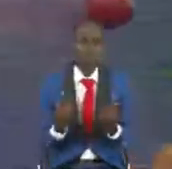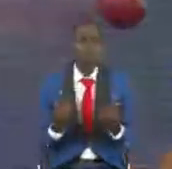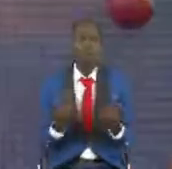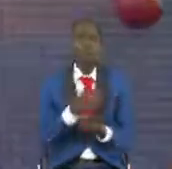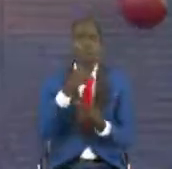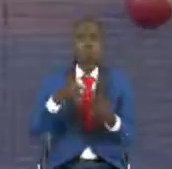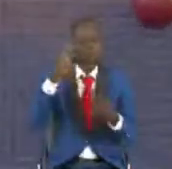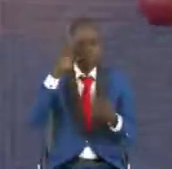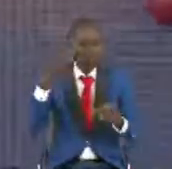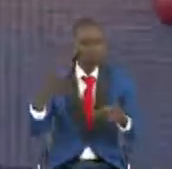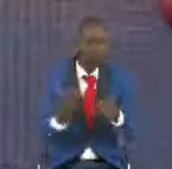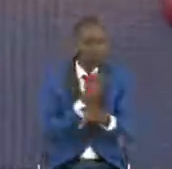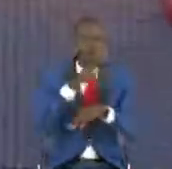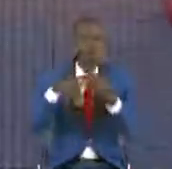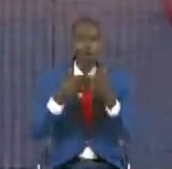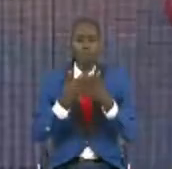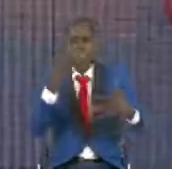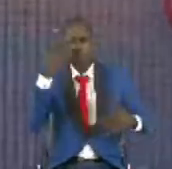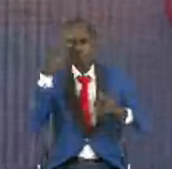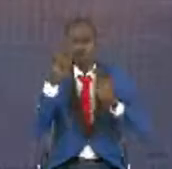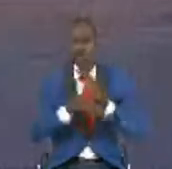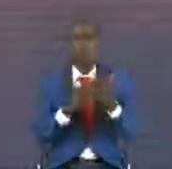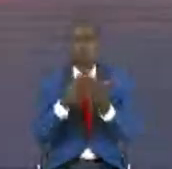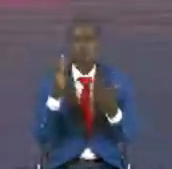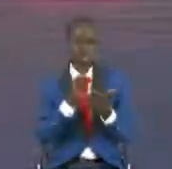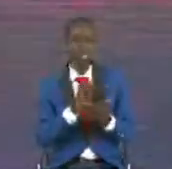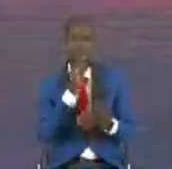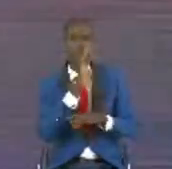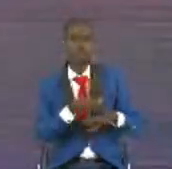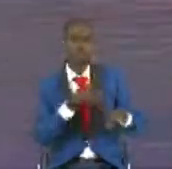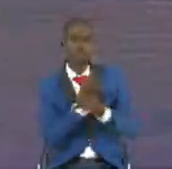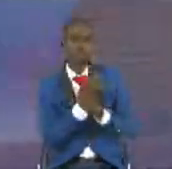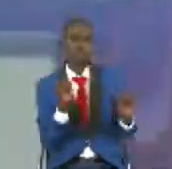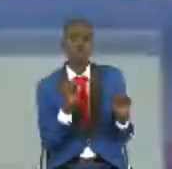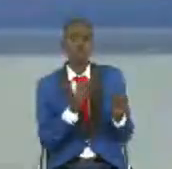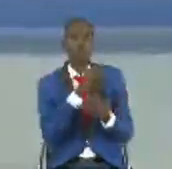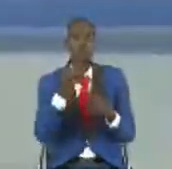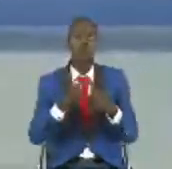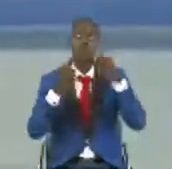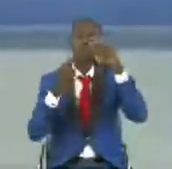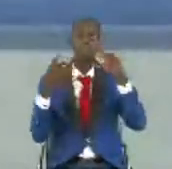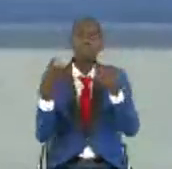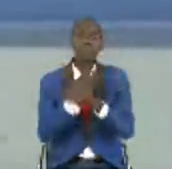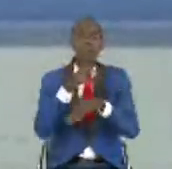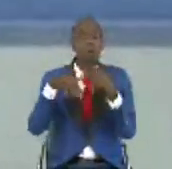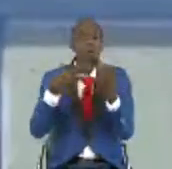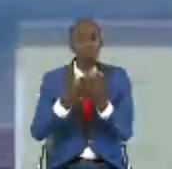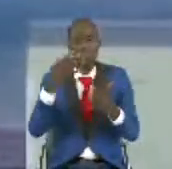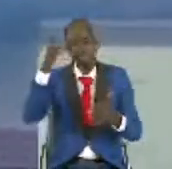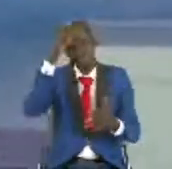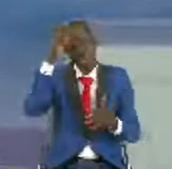quand il ôte toutes tes maladies, ça c'est la rédemption. Quand il ôte toutes les choses que le